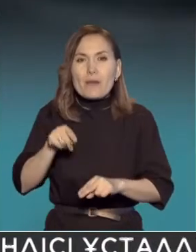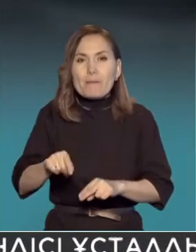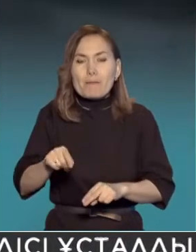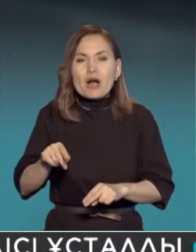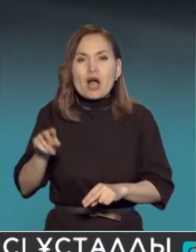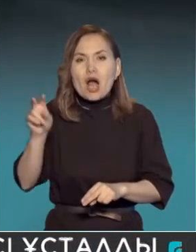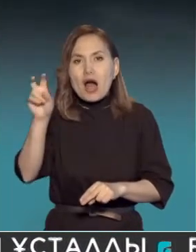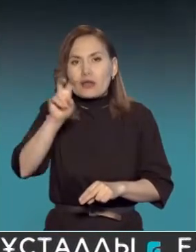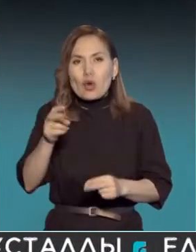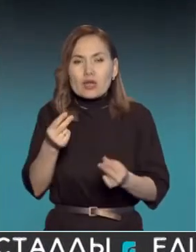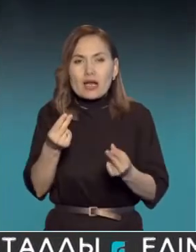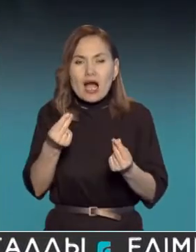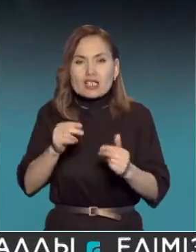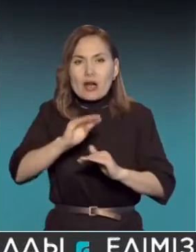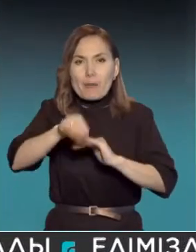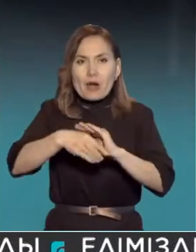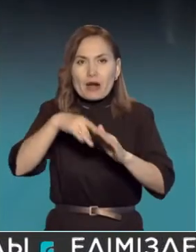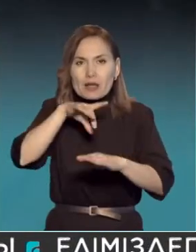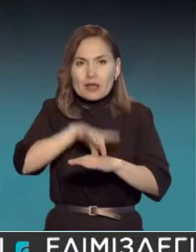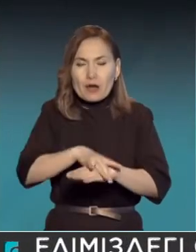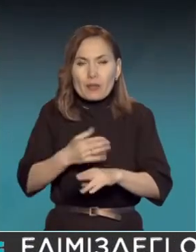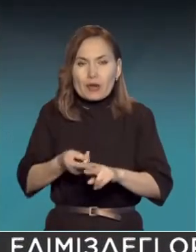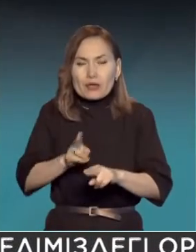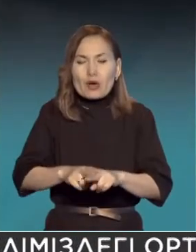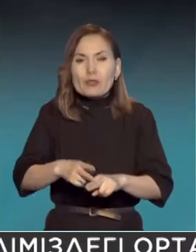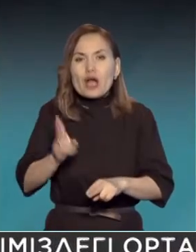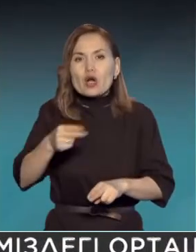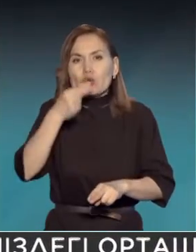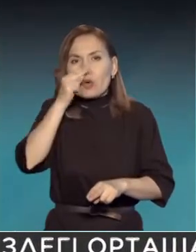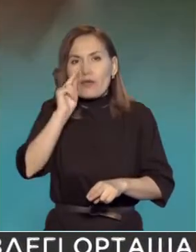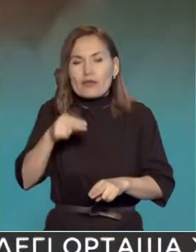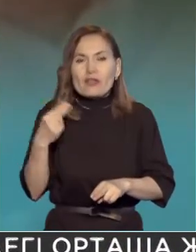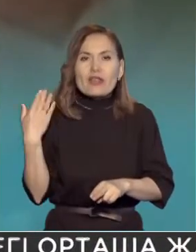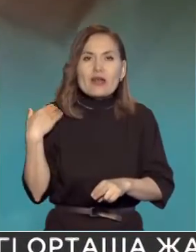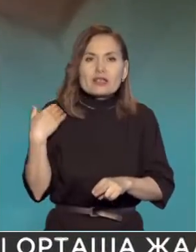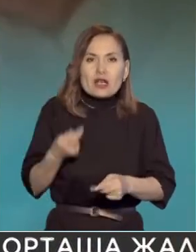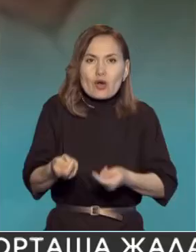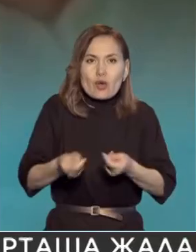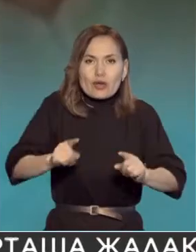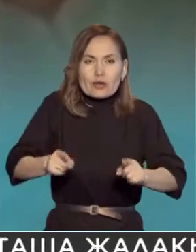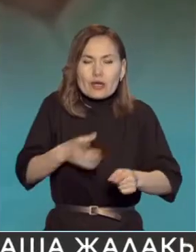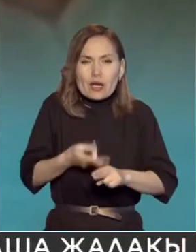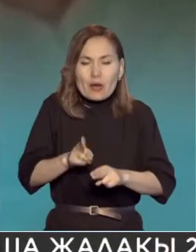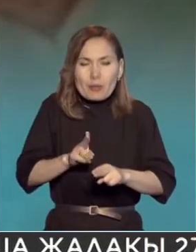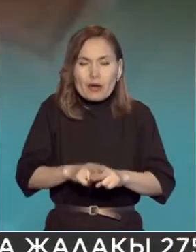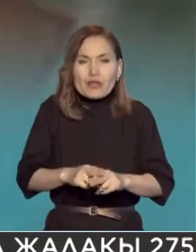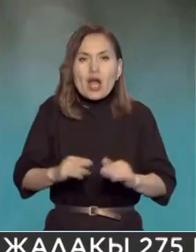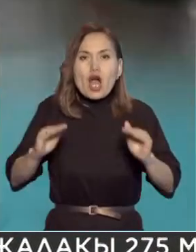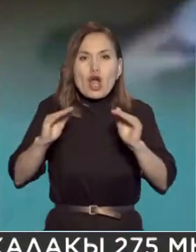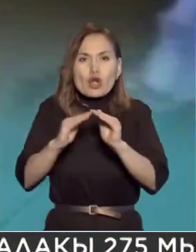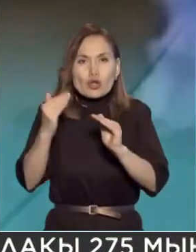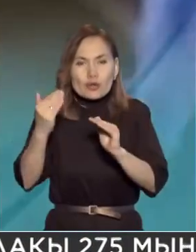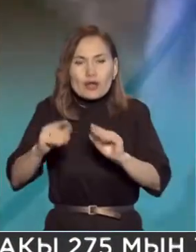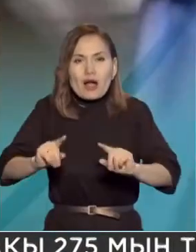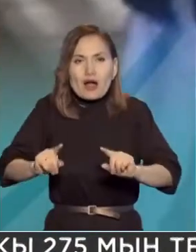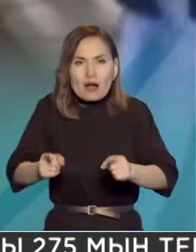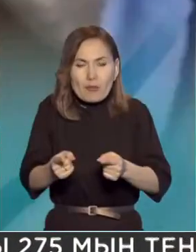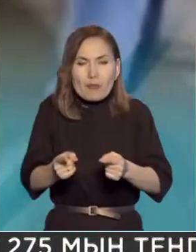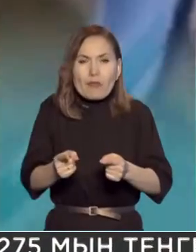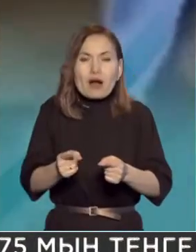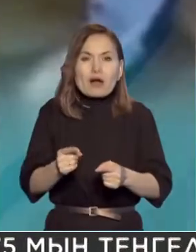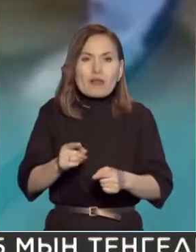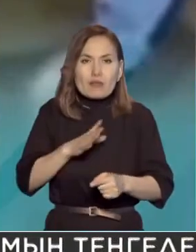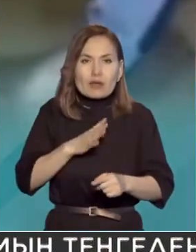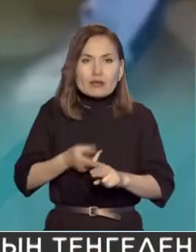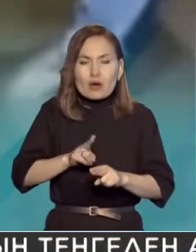таңда жемқорлық дерегі бойынша қылмыстық іс қозғалып, тергеу амалдары жалғасуда. Күдіктілерге үй қамақ бұлтартпау шарасы қолданылды.